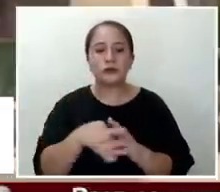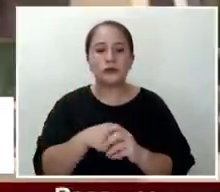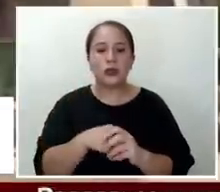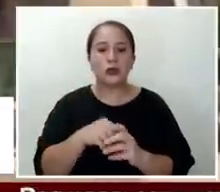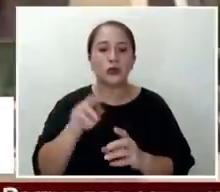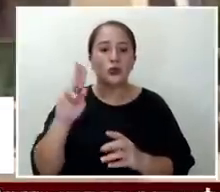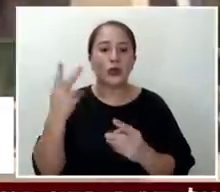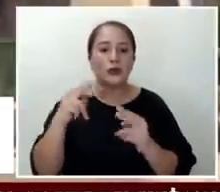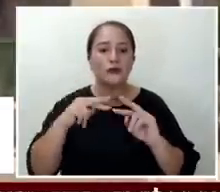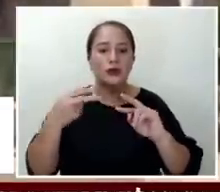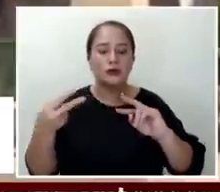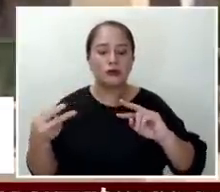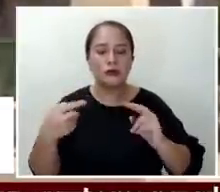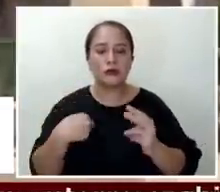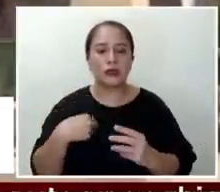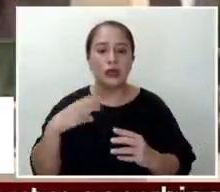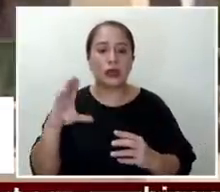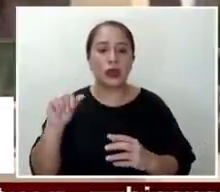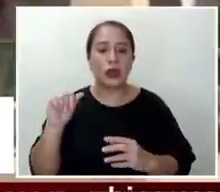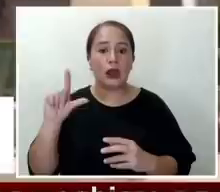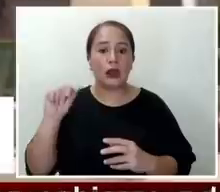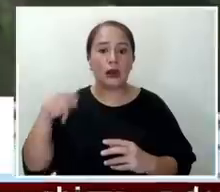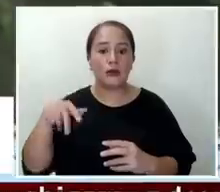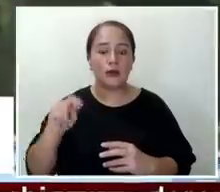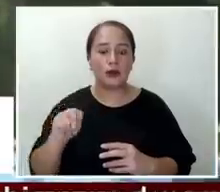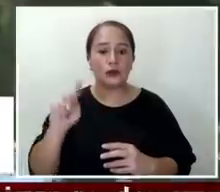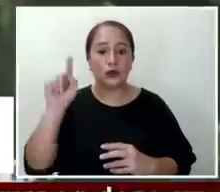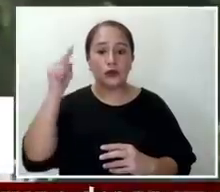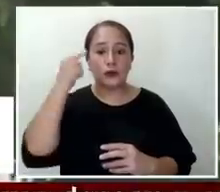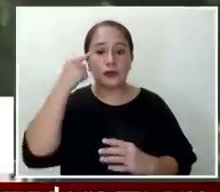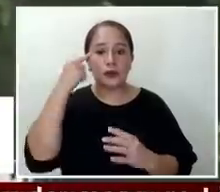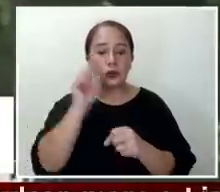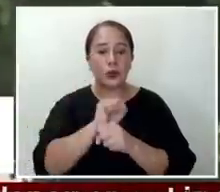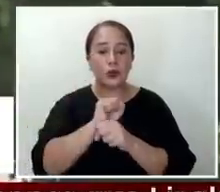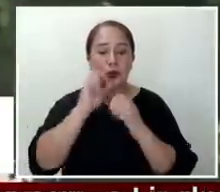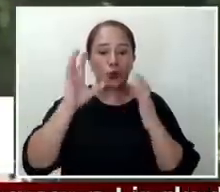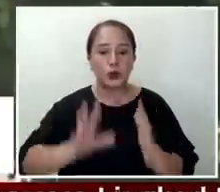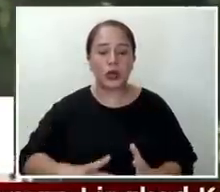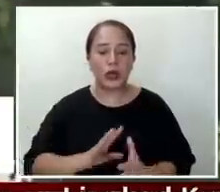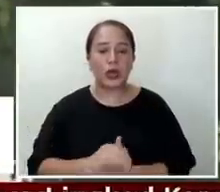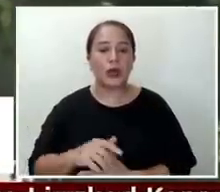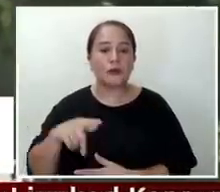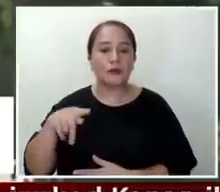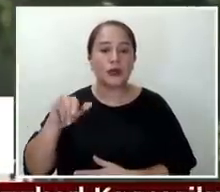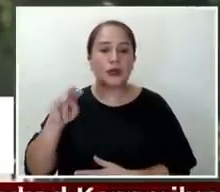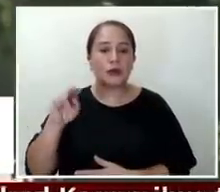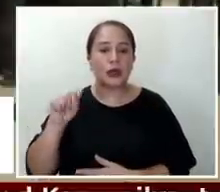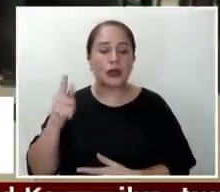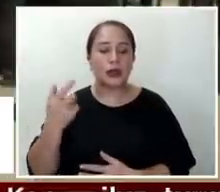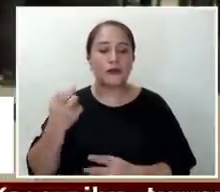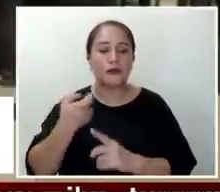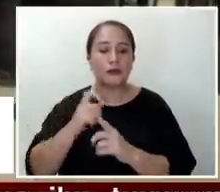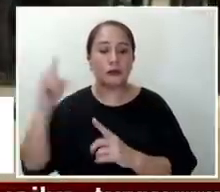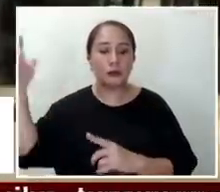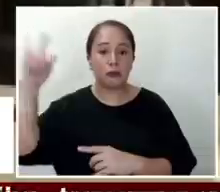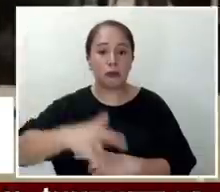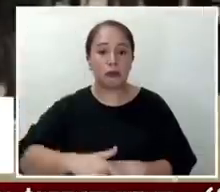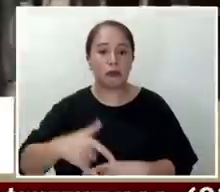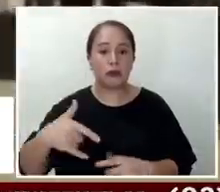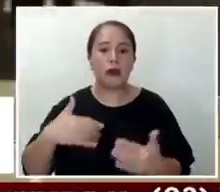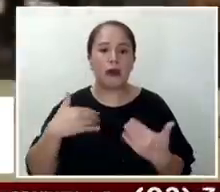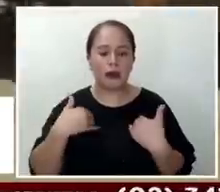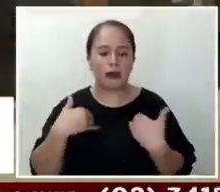variant. Isang taga-Calapan City na government employee at isang taga-Pinamalayan na balikbayan ang tinamaan nito. Umabot ng